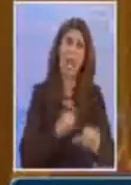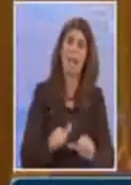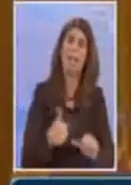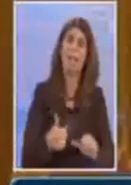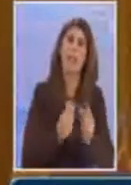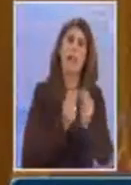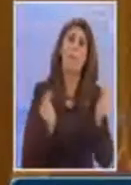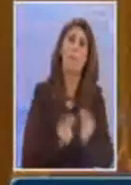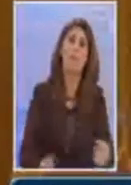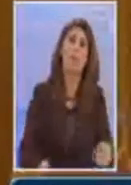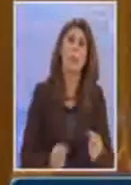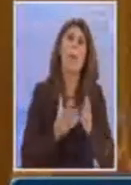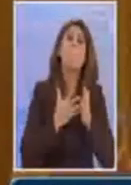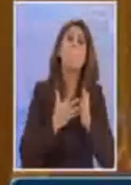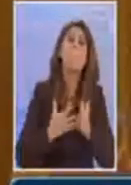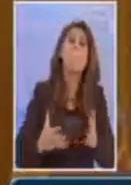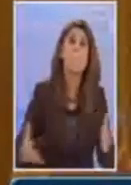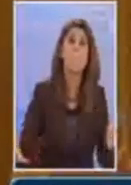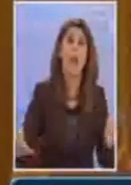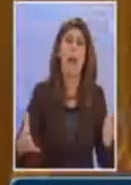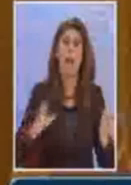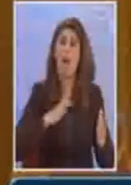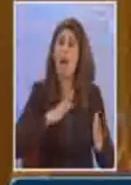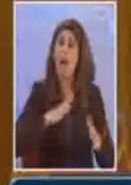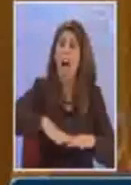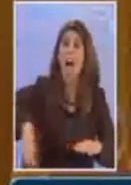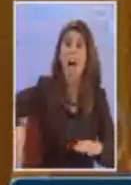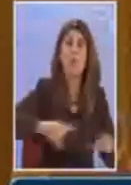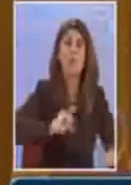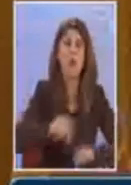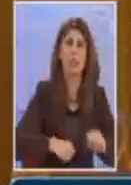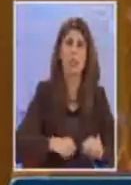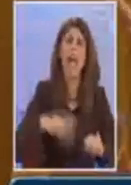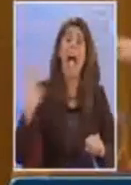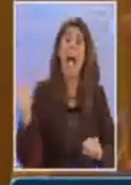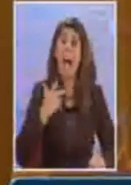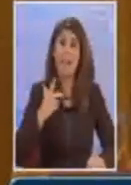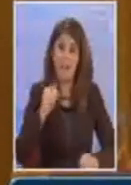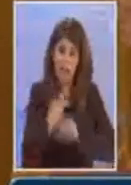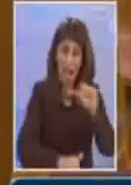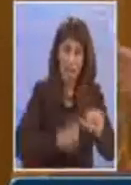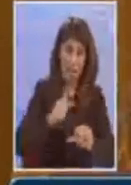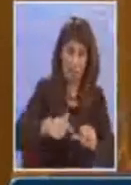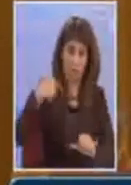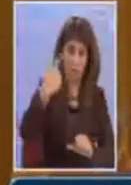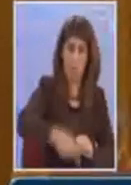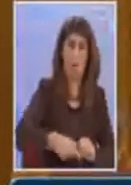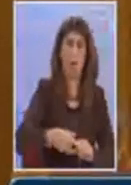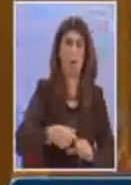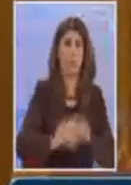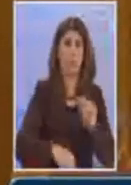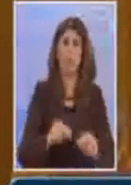συνέπεια μεγάλων λαϊκών αγώνων. Η οποία, αν γίνει η αλλαγή στις επόμενες εκλογές, είναι πολύ πιθανό